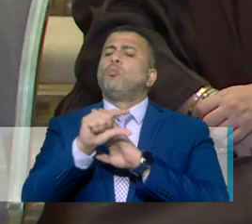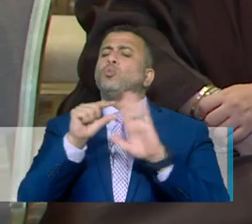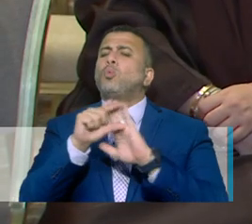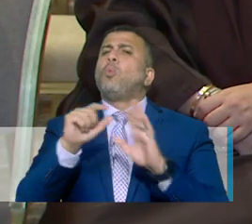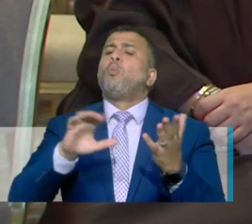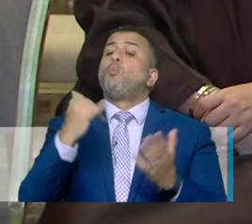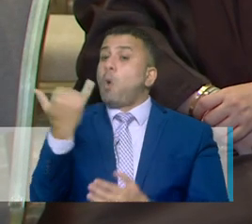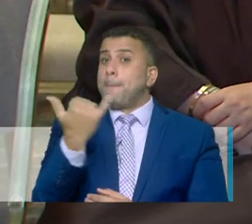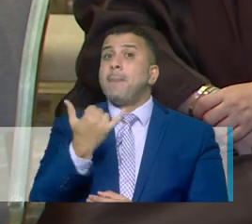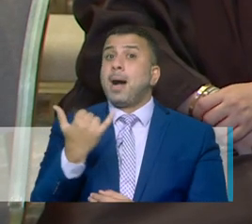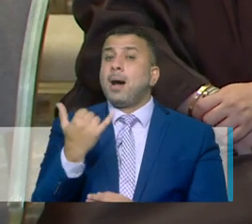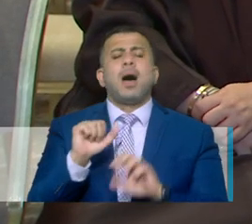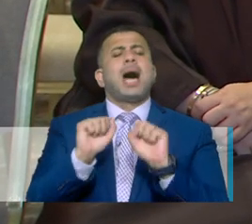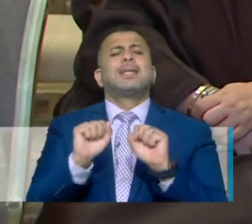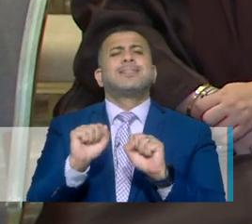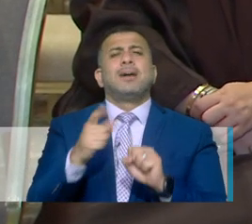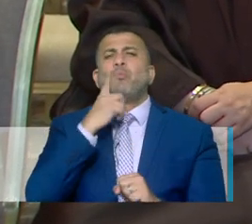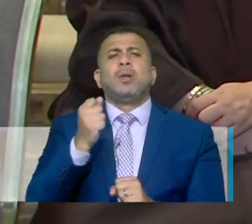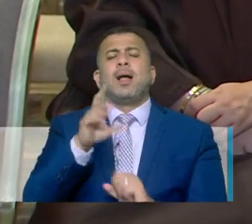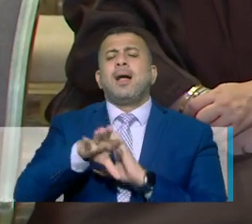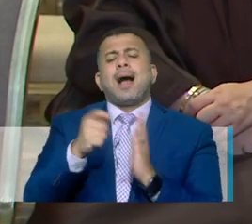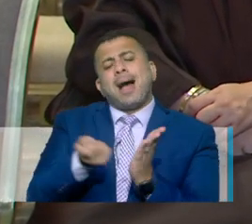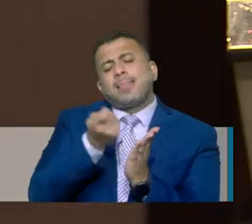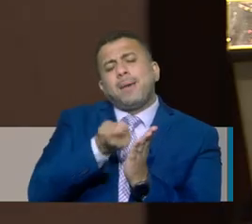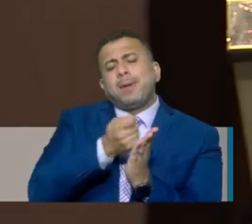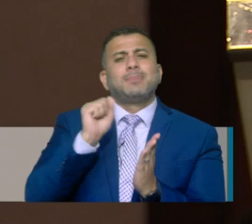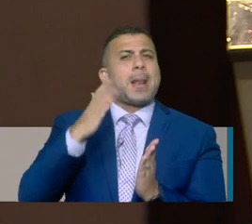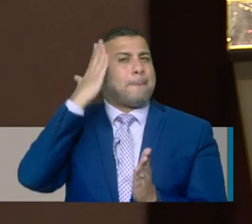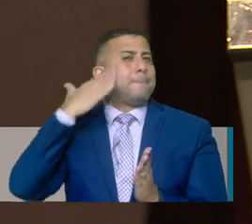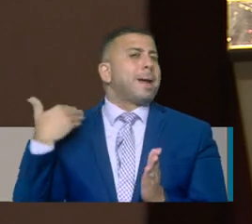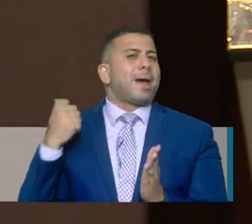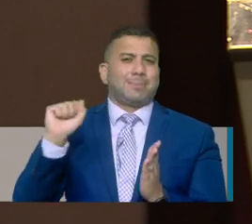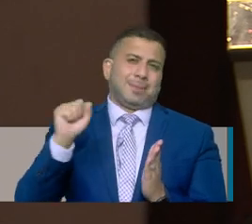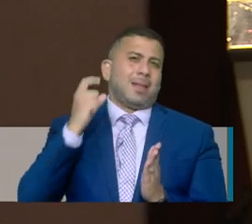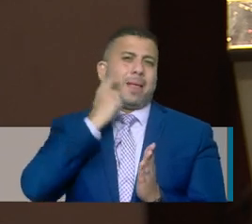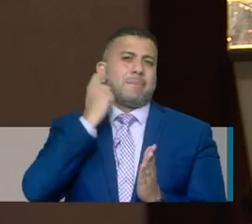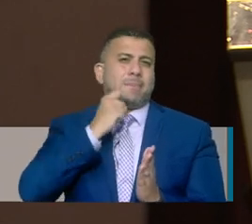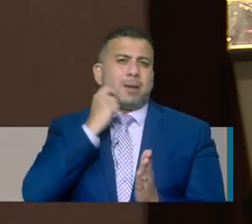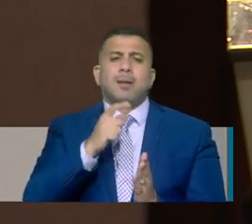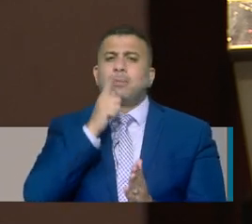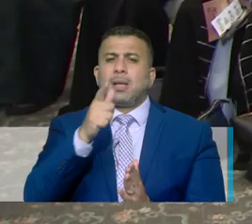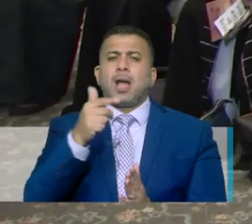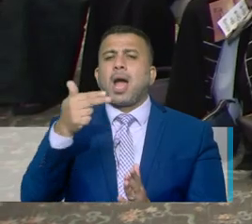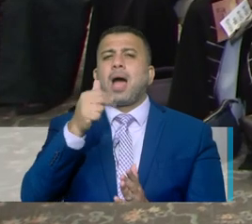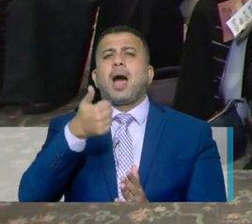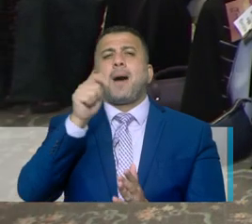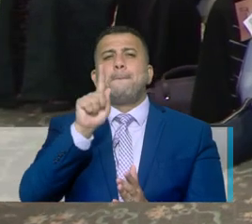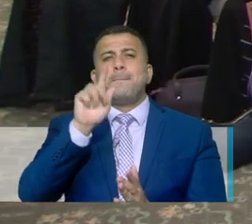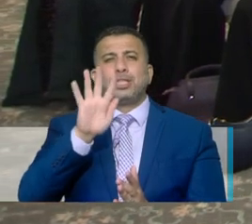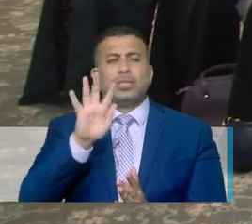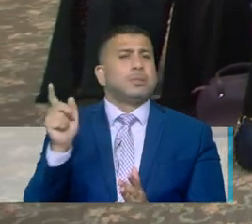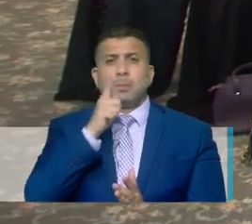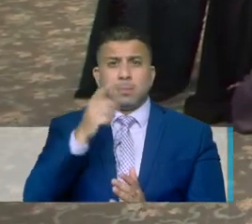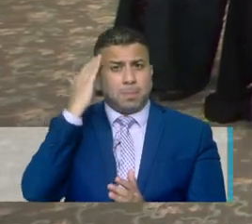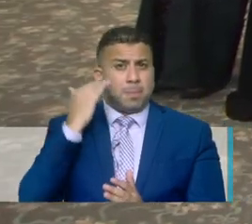مهمة خاصة فيما يتعلق بالإنتاج الأدبي للمرأة الإماراتية، كما أكدت صالحة عبيد غابش رئيس